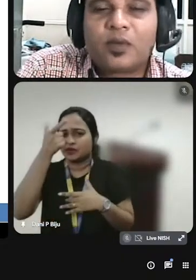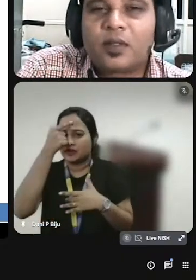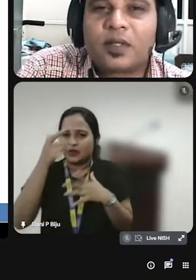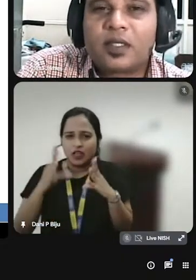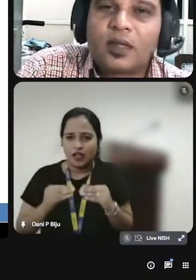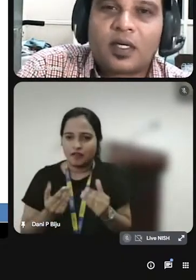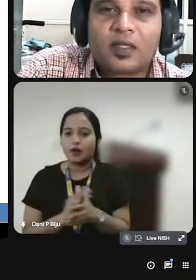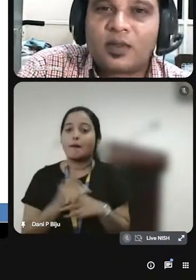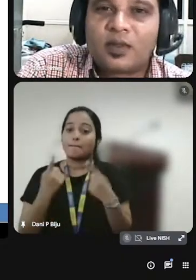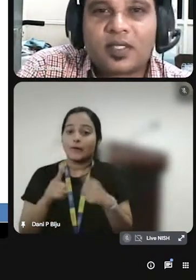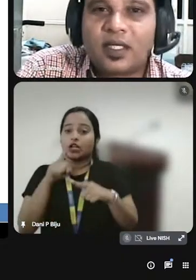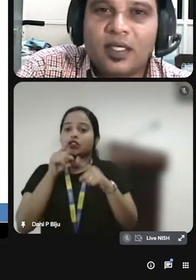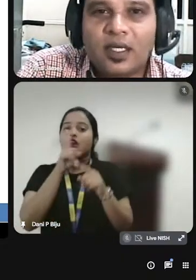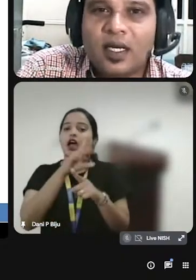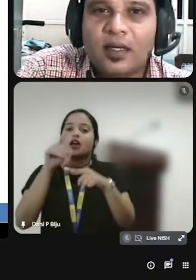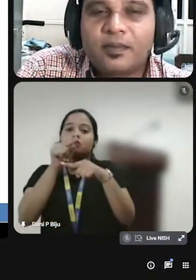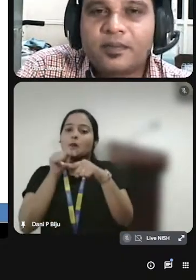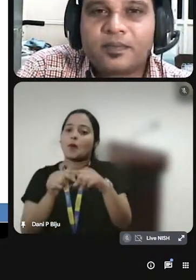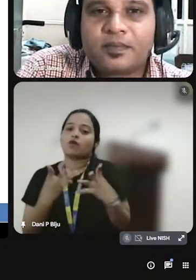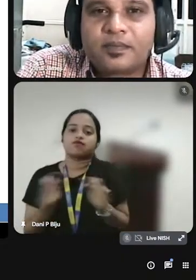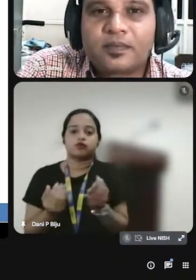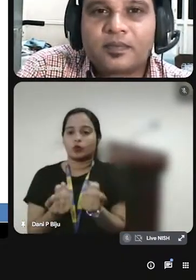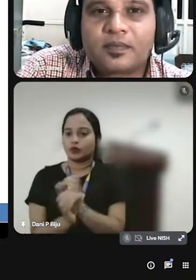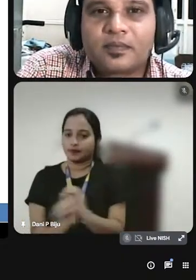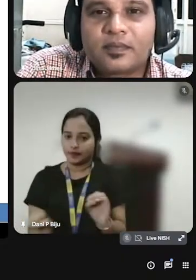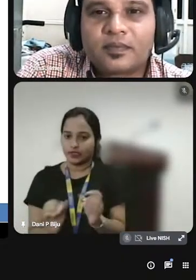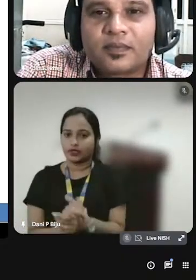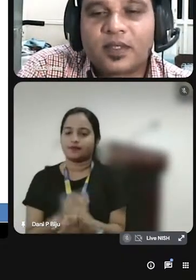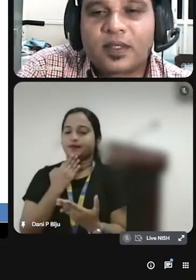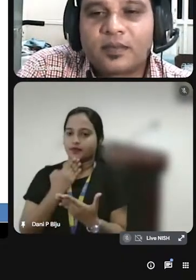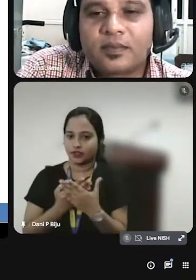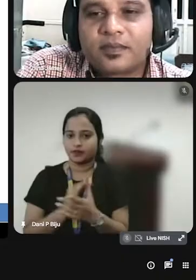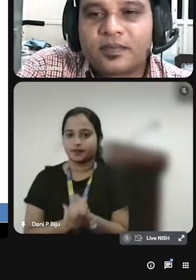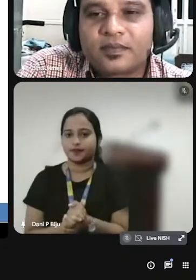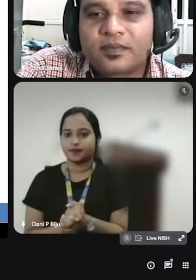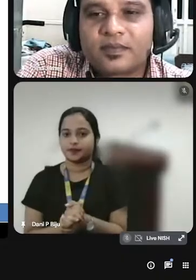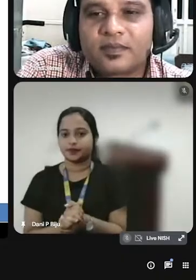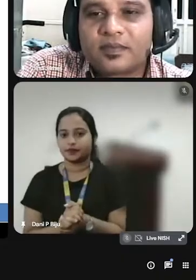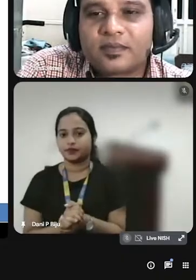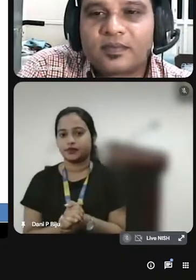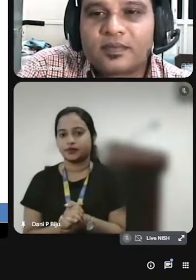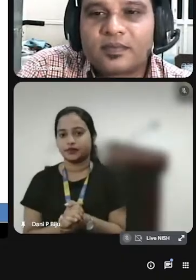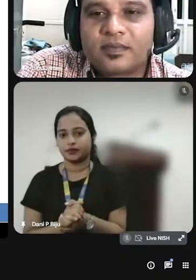100% ക്യൂർ എന്ന് പറയുന്ന പദത്തിൽ. ഓക്കെ, താങ്ക് യു സർ.